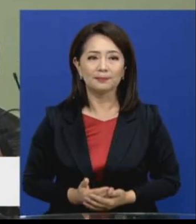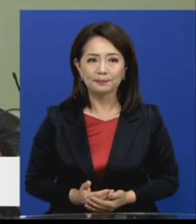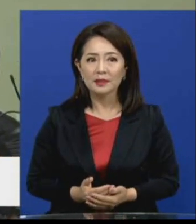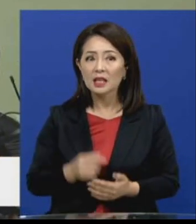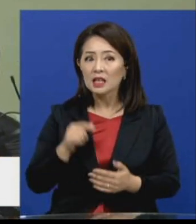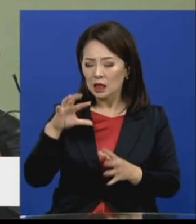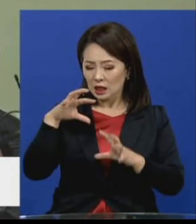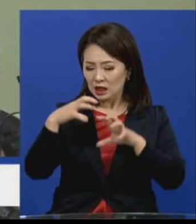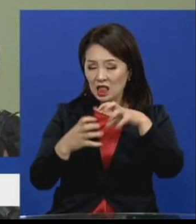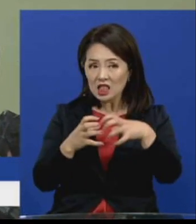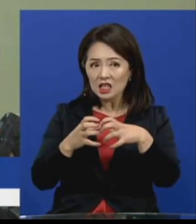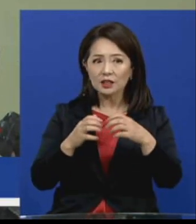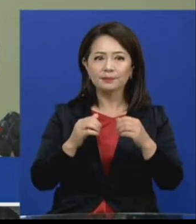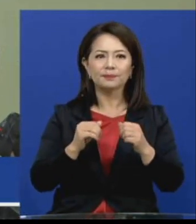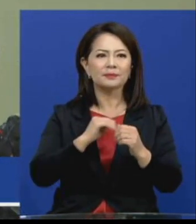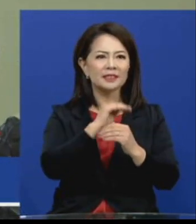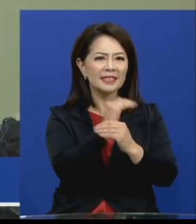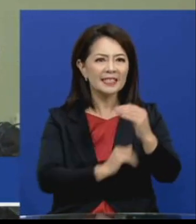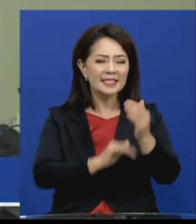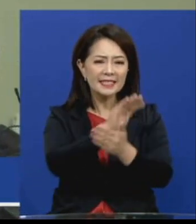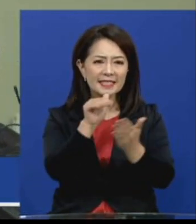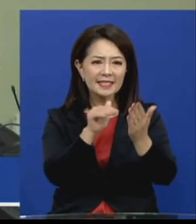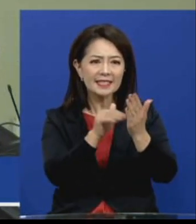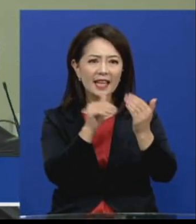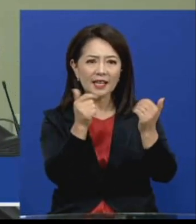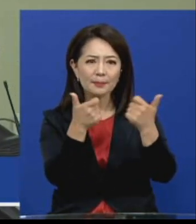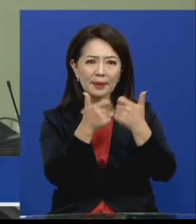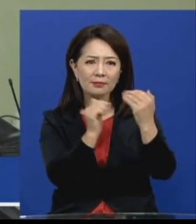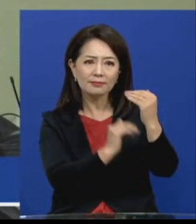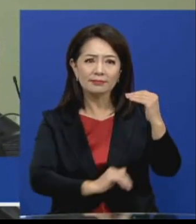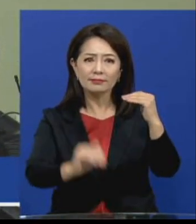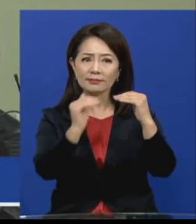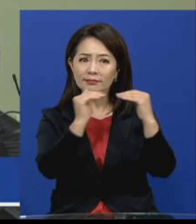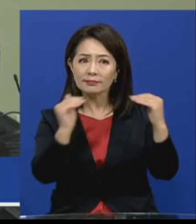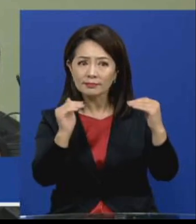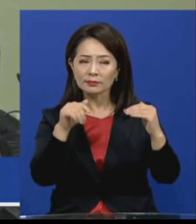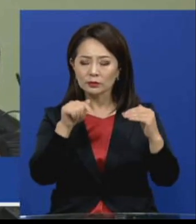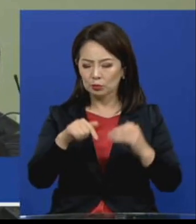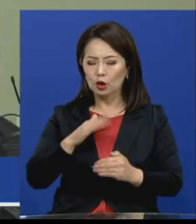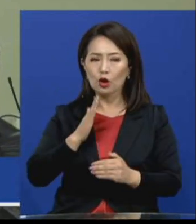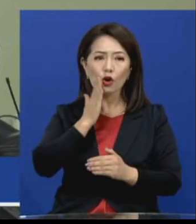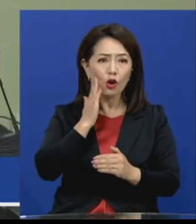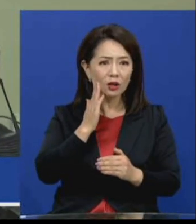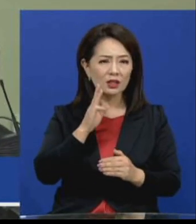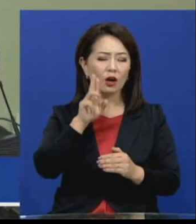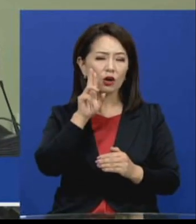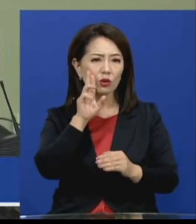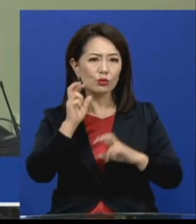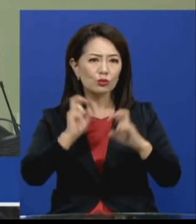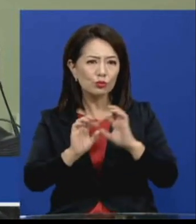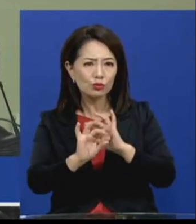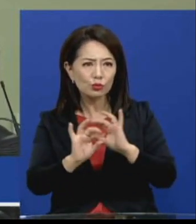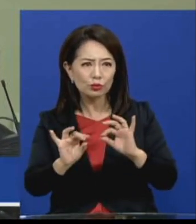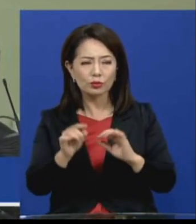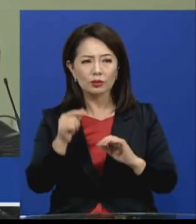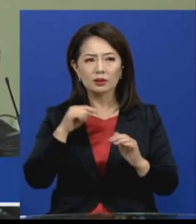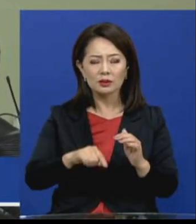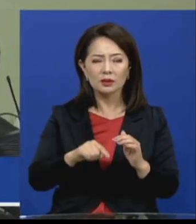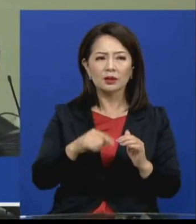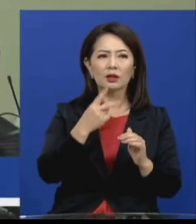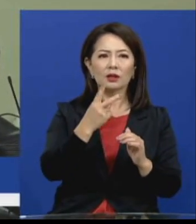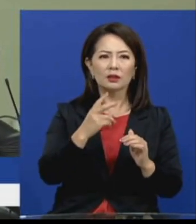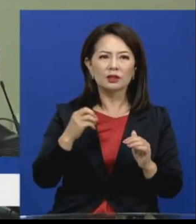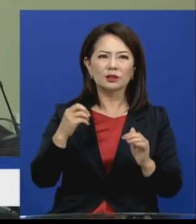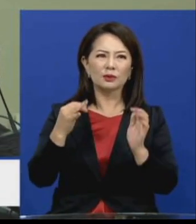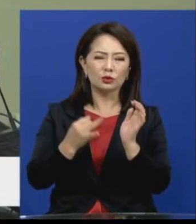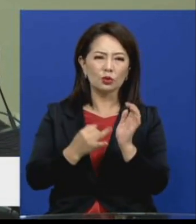Дэлхийн стандартын шаардлага хангасан гол ями үйлдвэр, гол сайхны үйлдвэр, хүнсний үйлдвэр байгуулсан. Тэгээ энэ